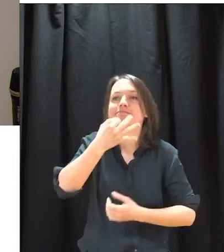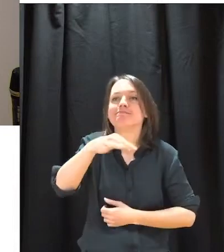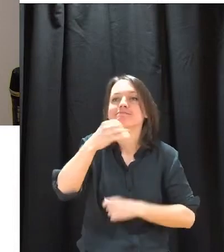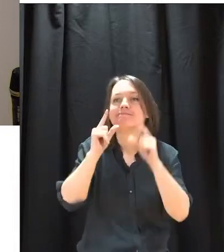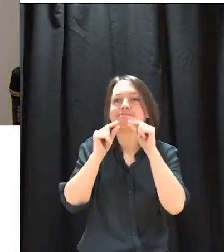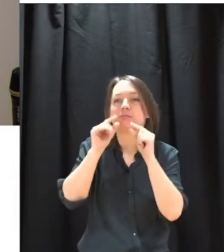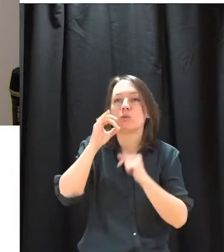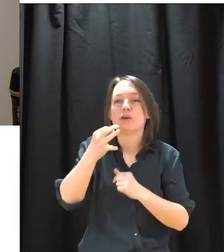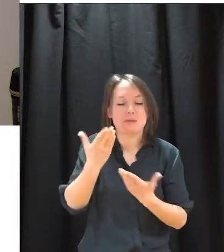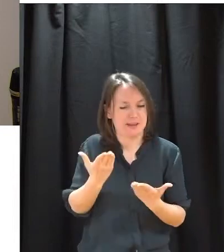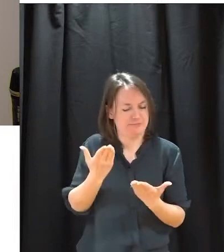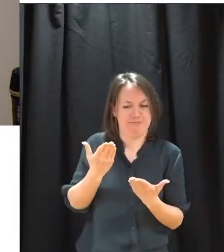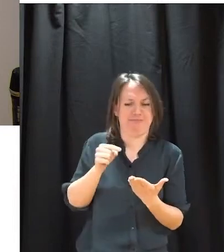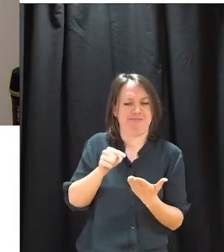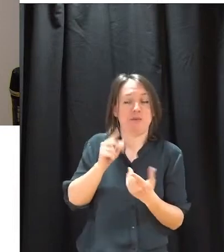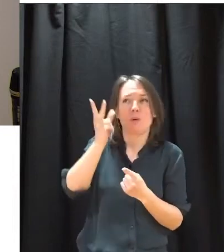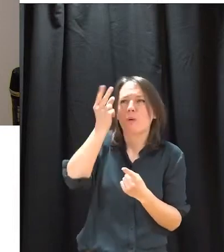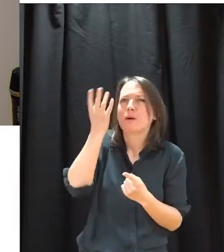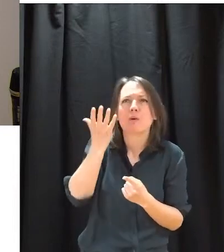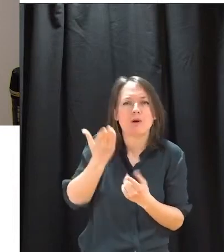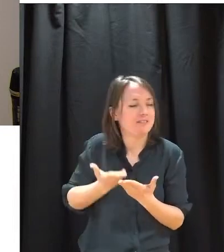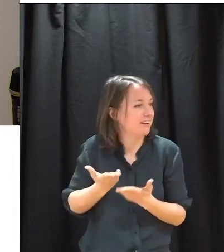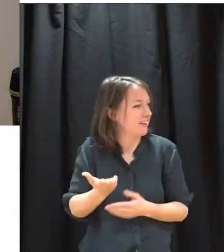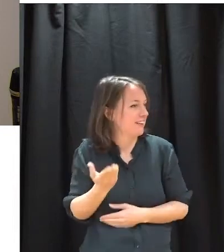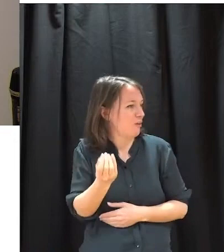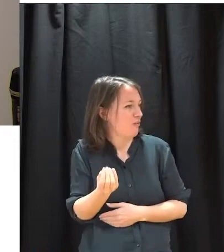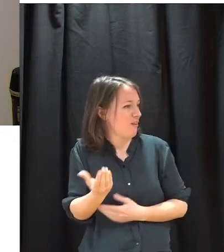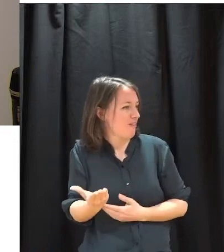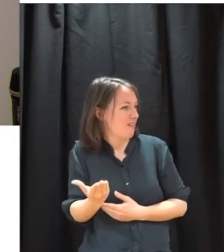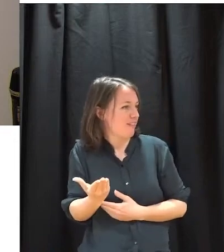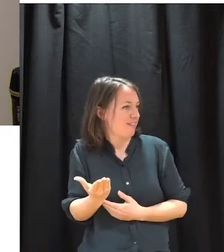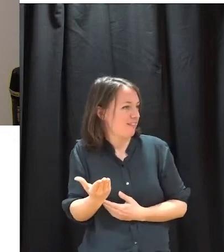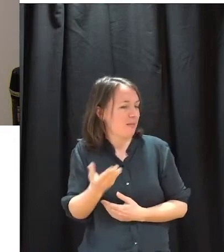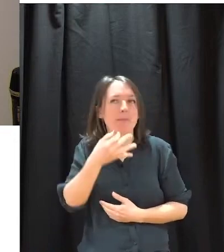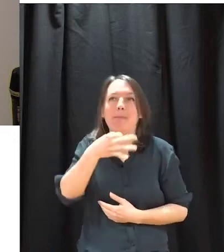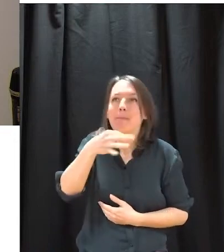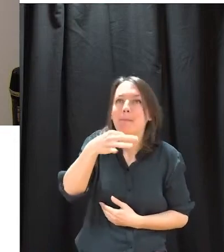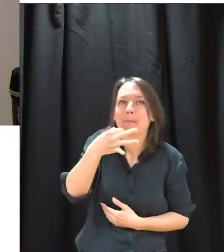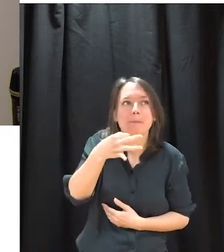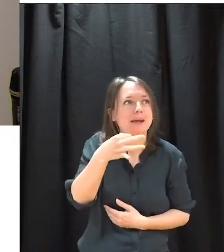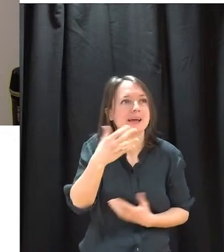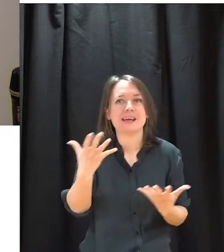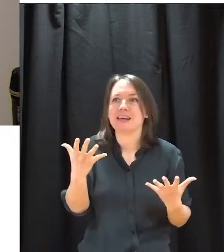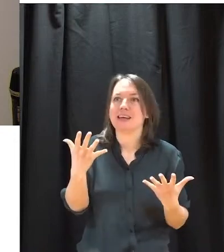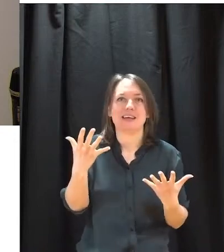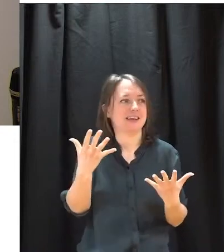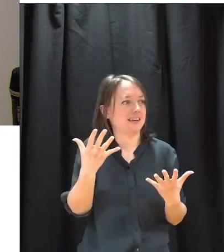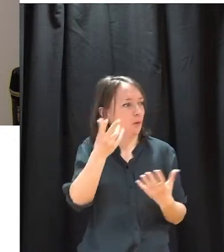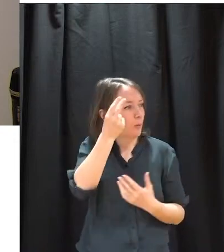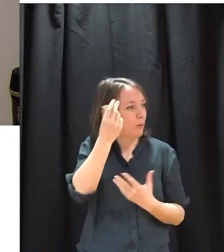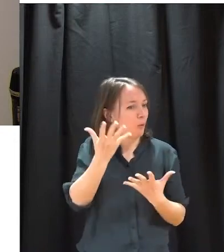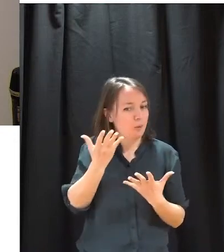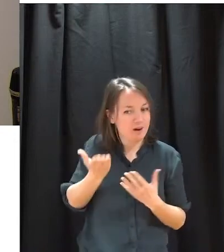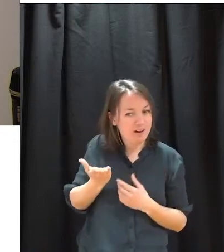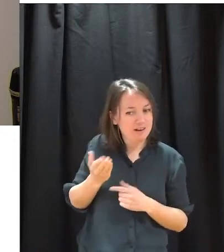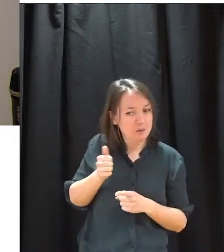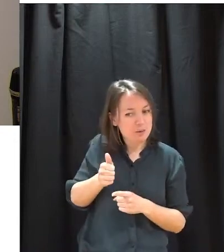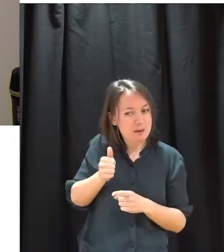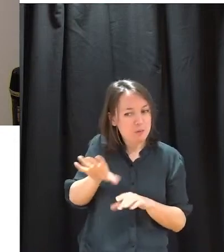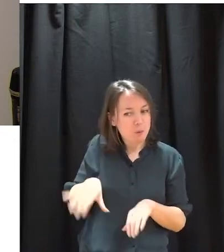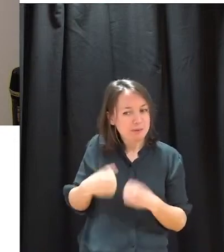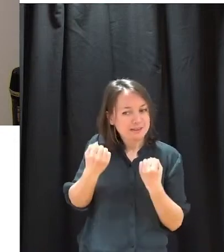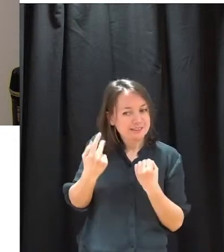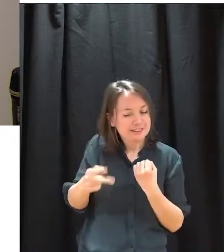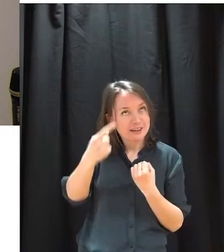parler, mais qu'est-ce que l'enfant comprend ? Qu'est-ce qu'il met en place au niveau des compétences et des